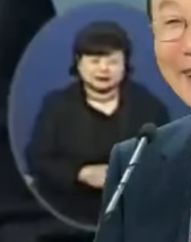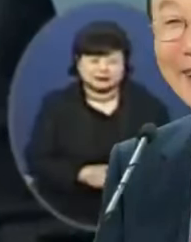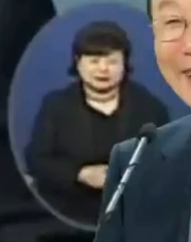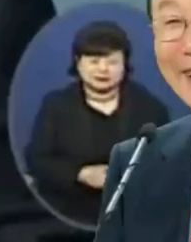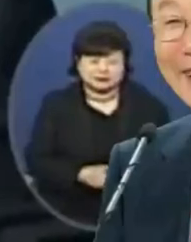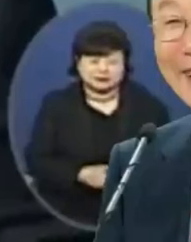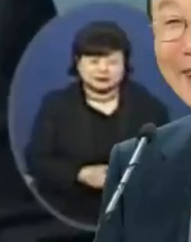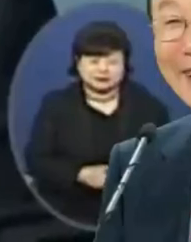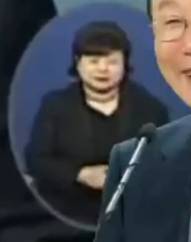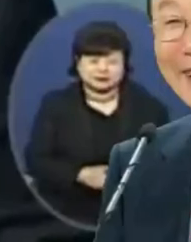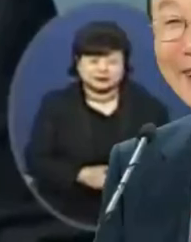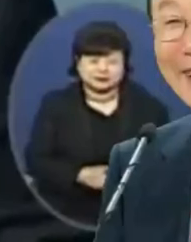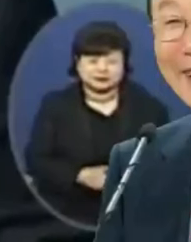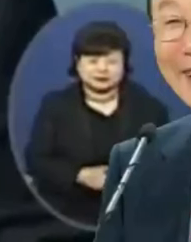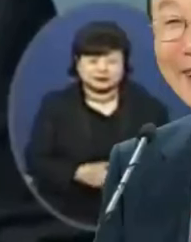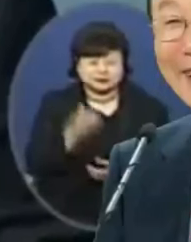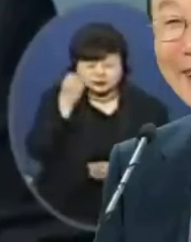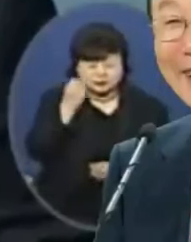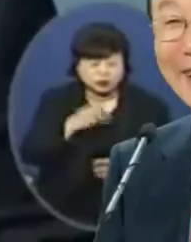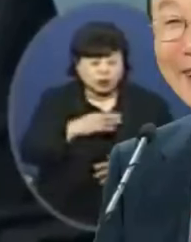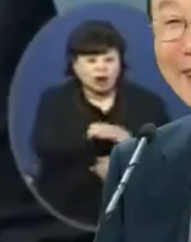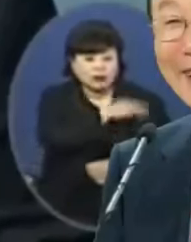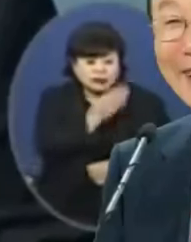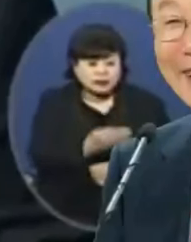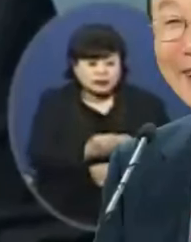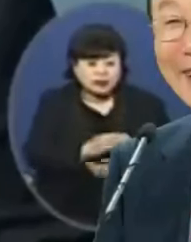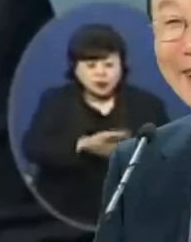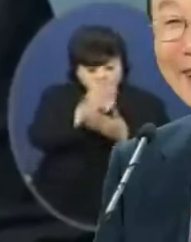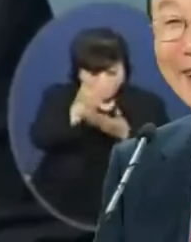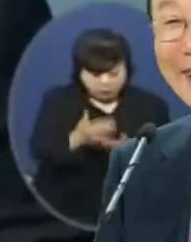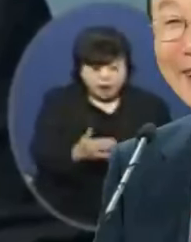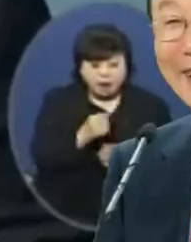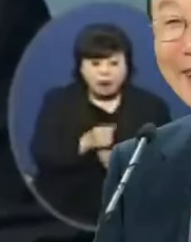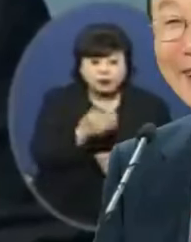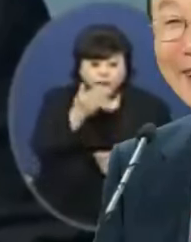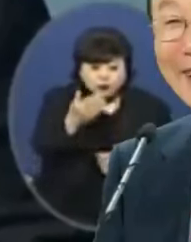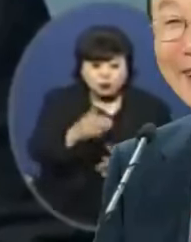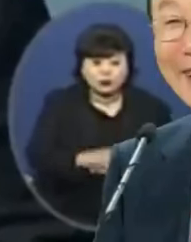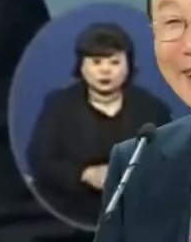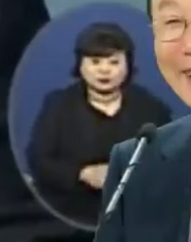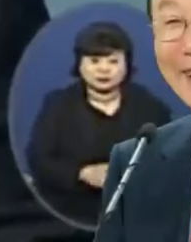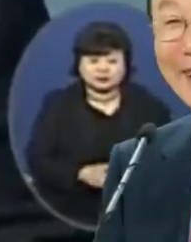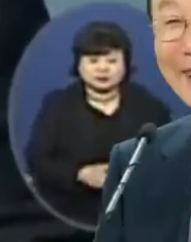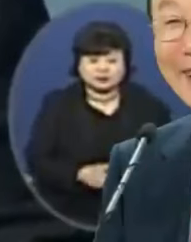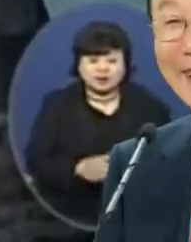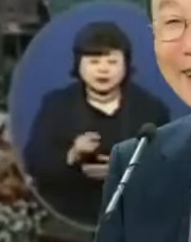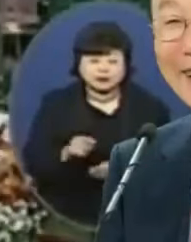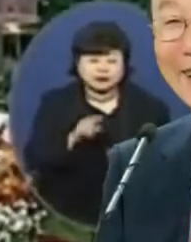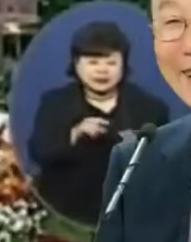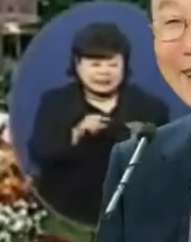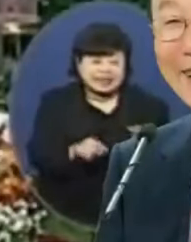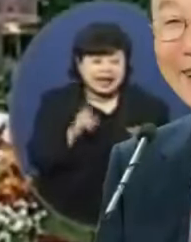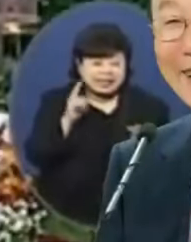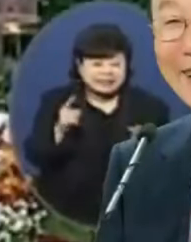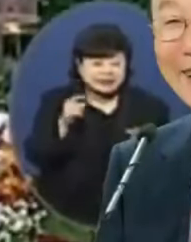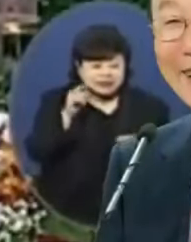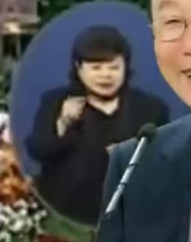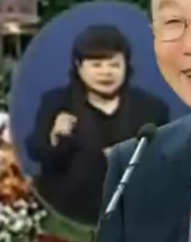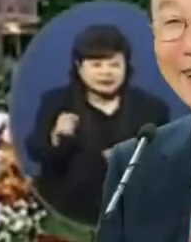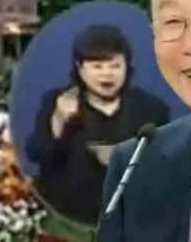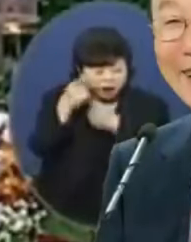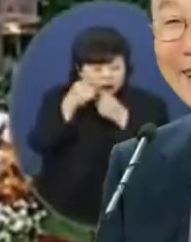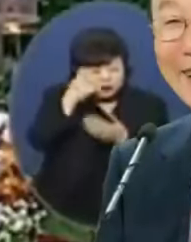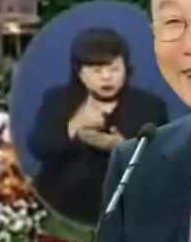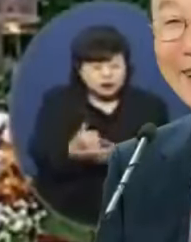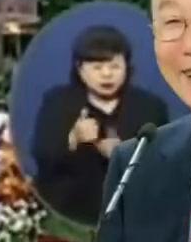그러나 희한한 능력이 우리 속에서 변화를 만들어내는 것입니다. 에베소 2장 1절에 그는